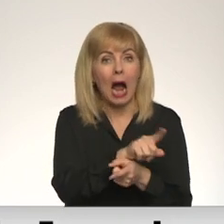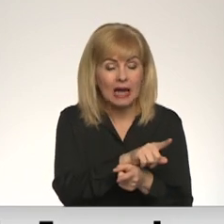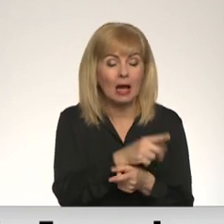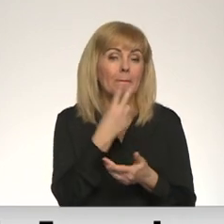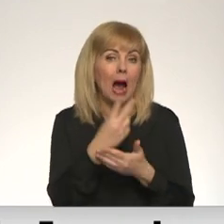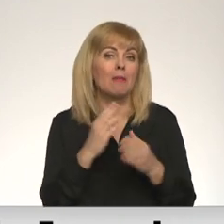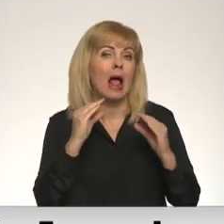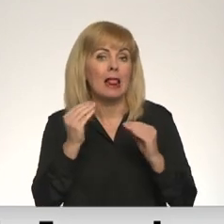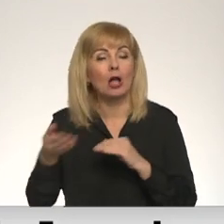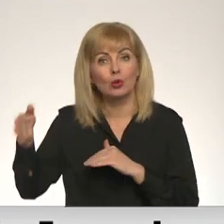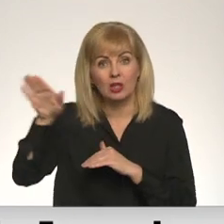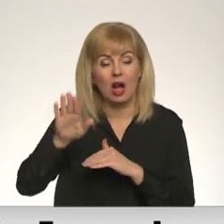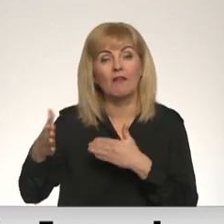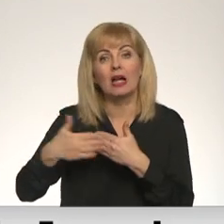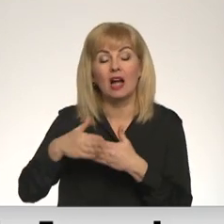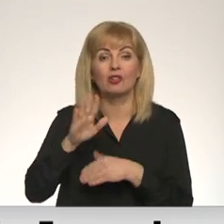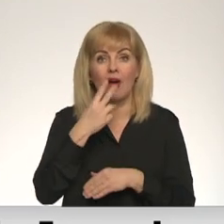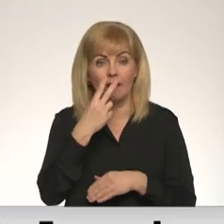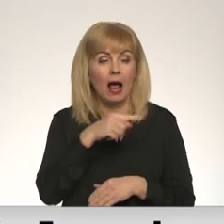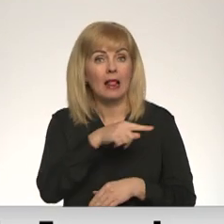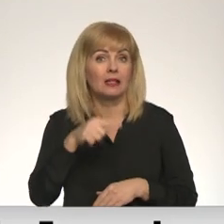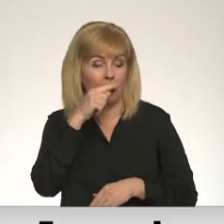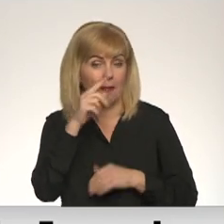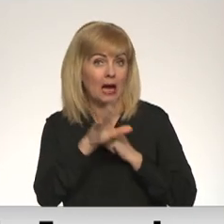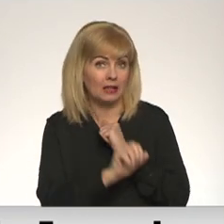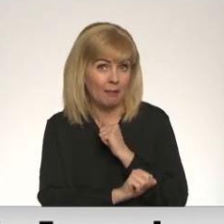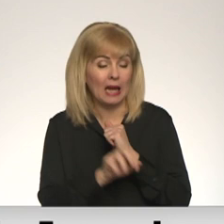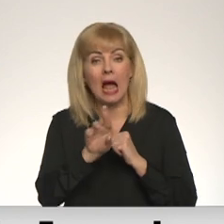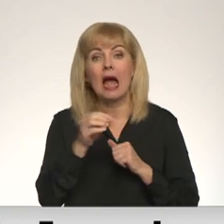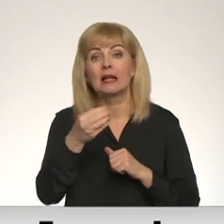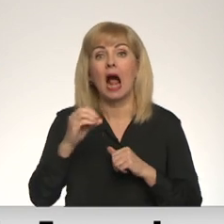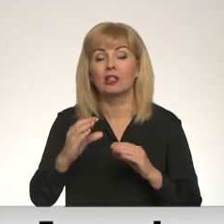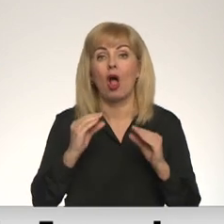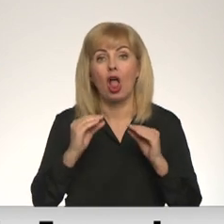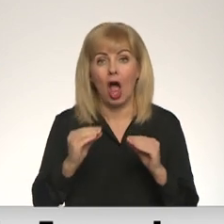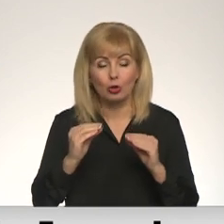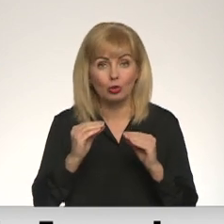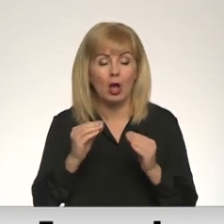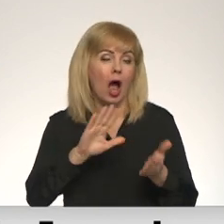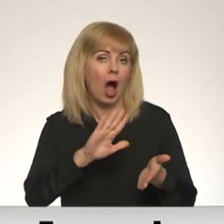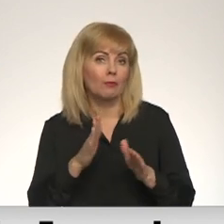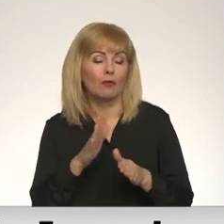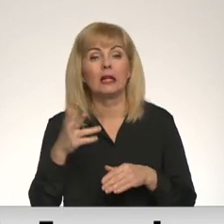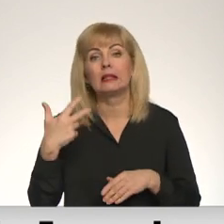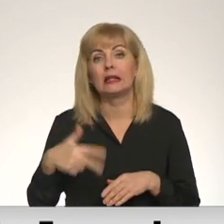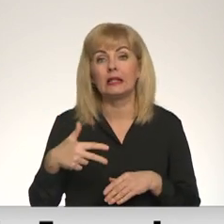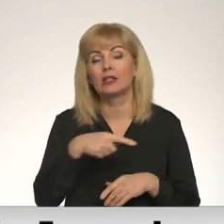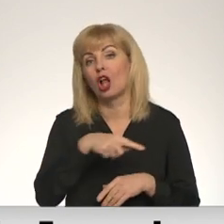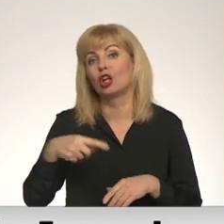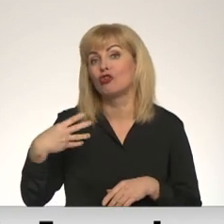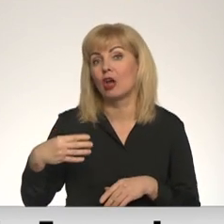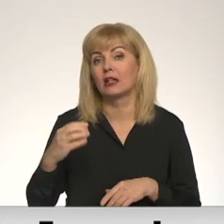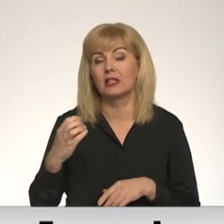ka ledus krāvumus krastos varēs vērot līdz marta beigām. Piemēram, Rāznā ledus biezums aizvien ir aptuveni 30 līdz